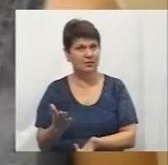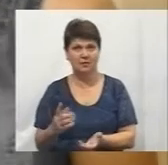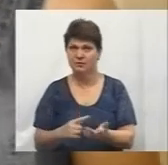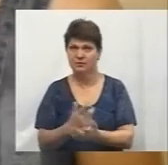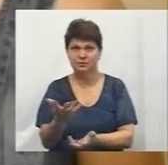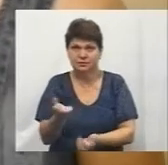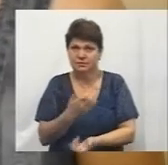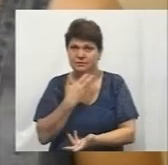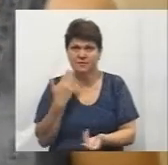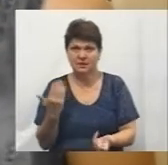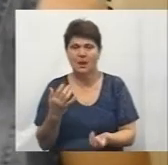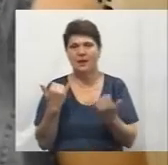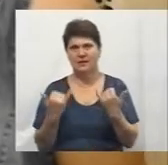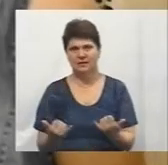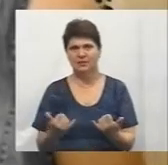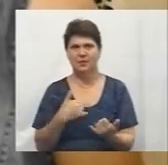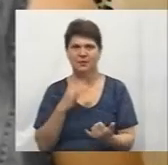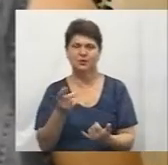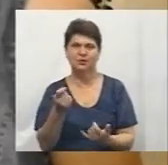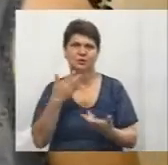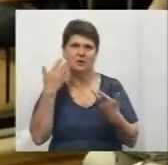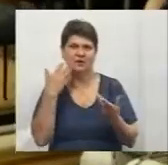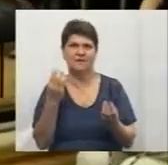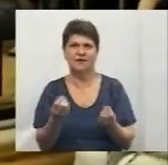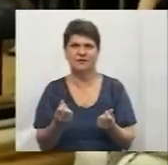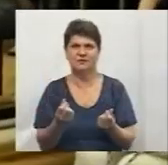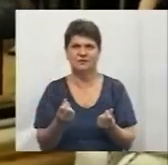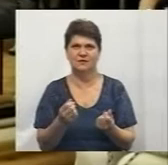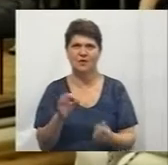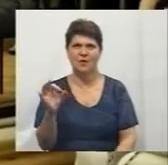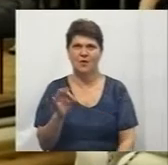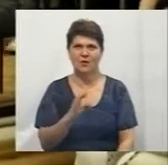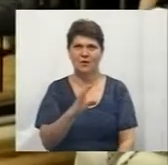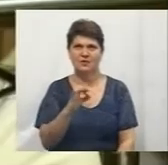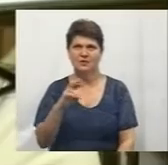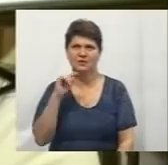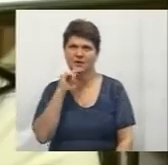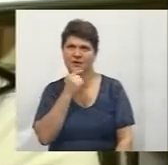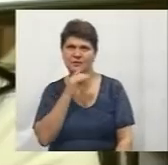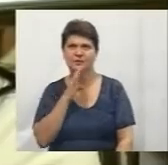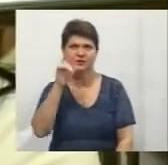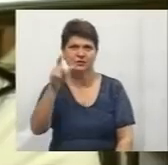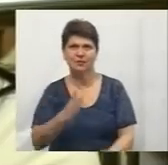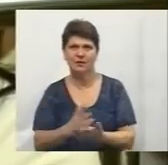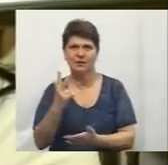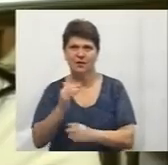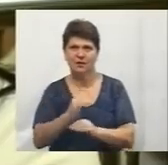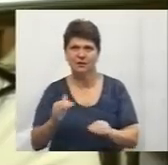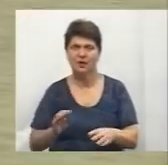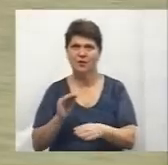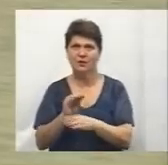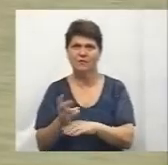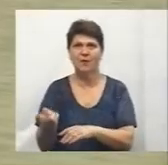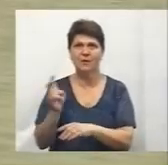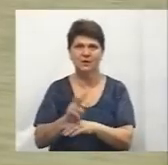не отримую. А тепер мені буде трохи легше фінансово. Ольга Сич за фахом економіст. Жінка має 3 дітей. Додає, прийшла